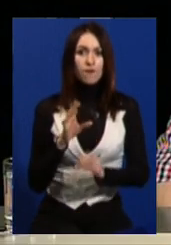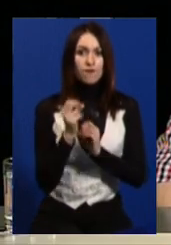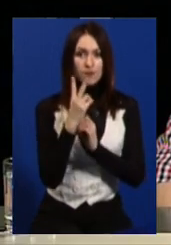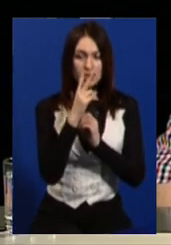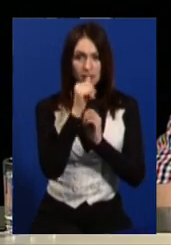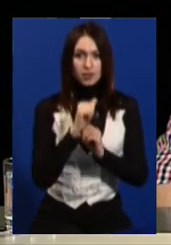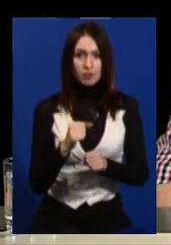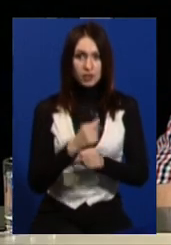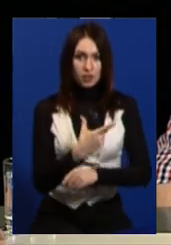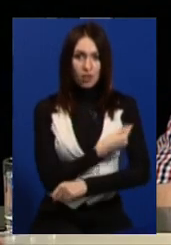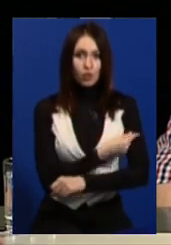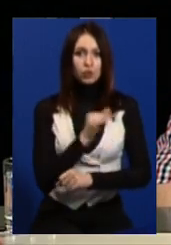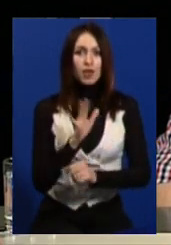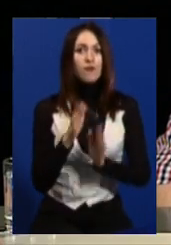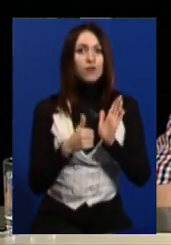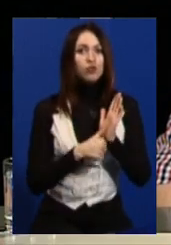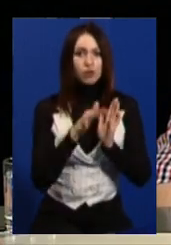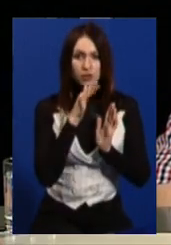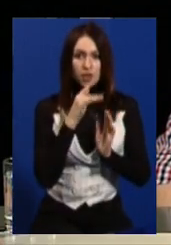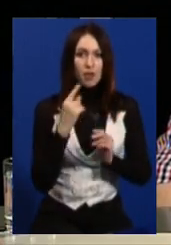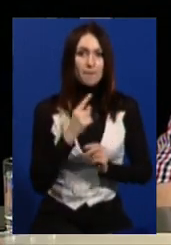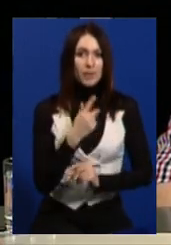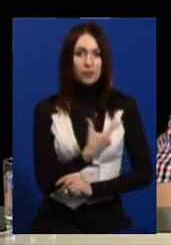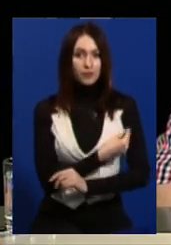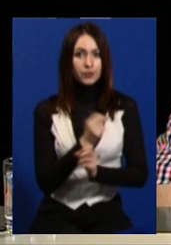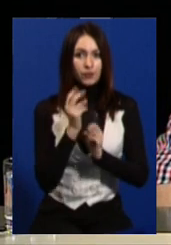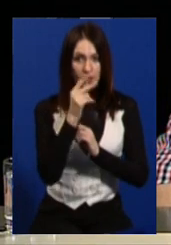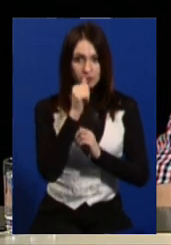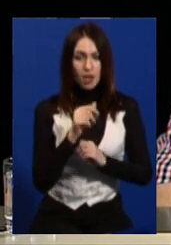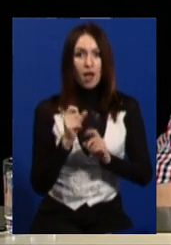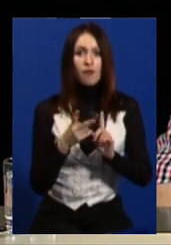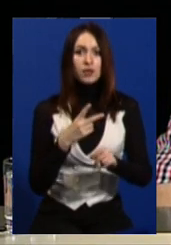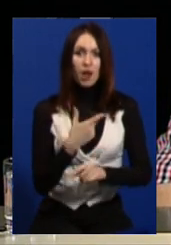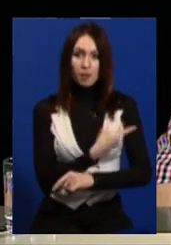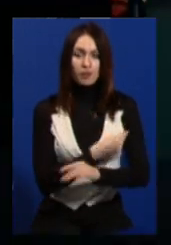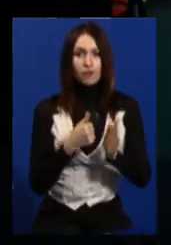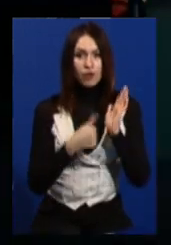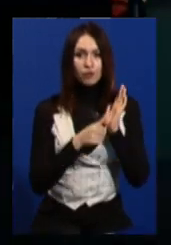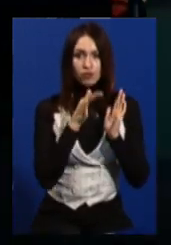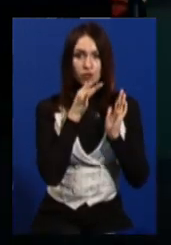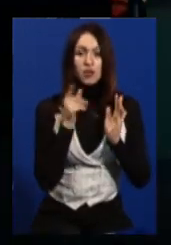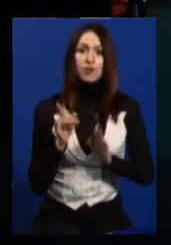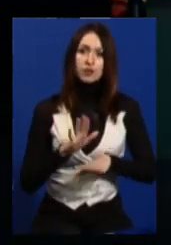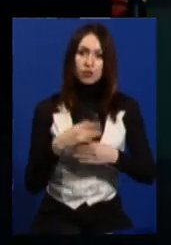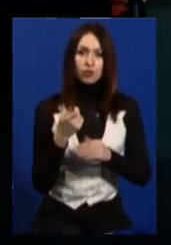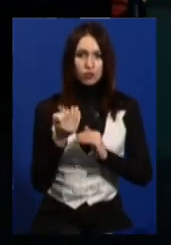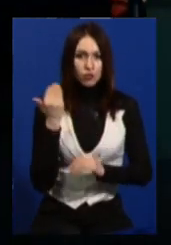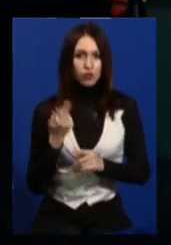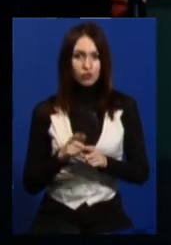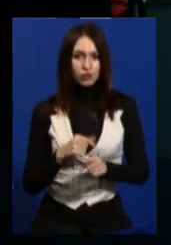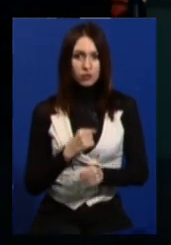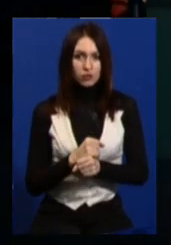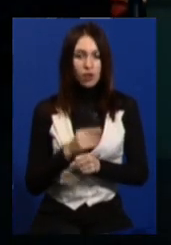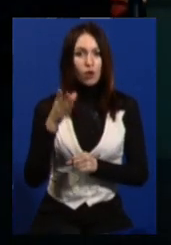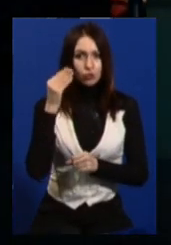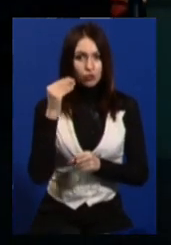і в 6 лет. Ну, перша ін'єкція. Перша прививка в 12 місяців, а вторая прививка в 6 лет. Ви радите трошки раніше це зробити?